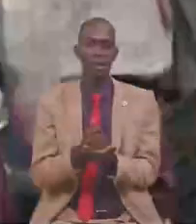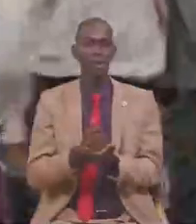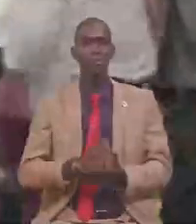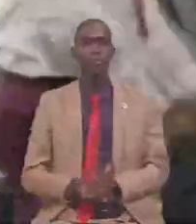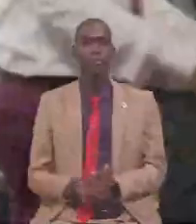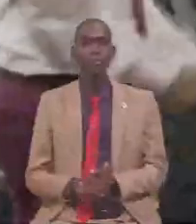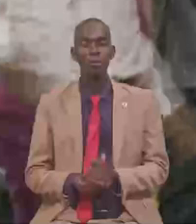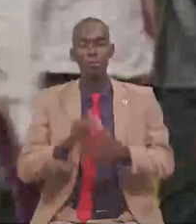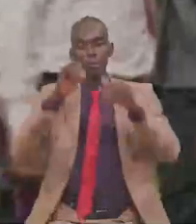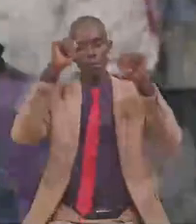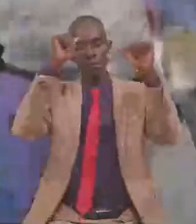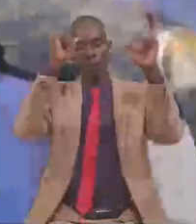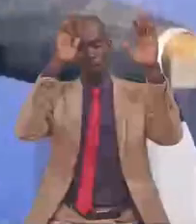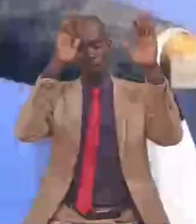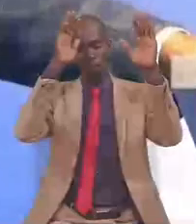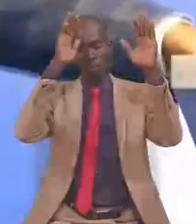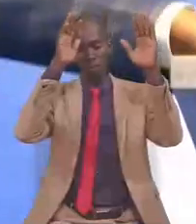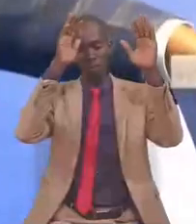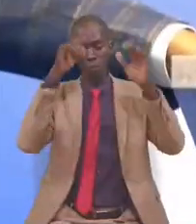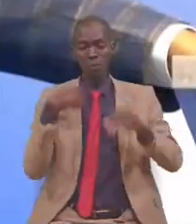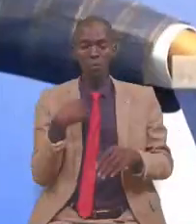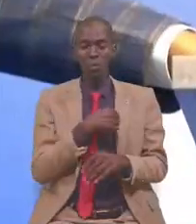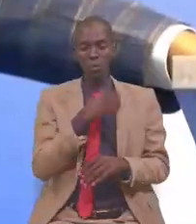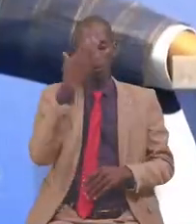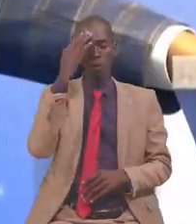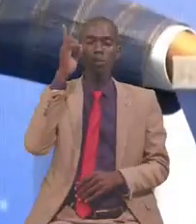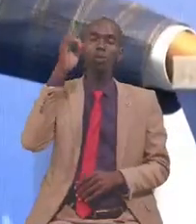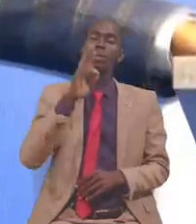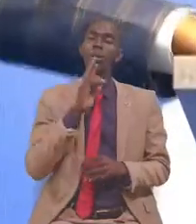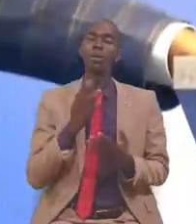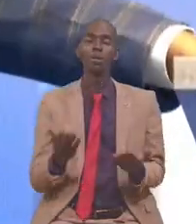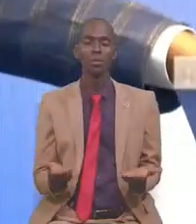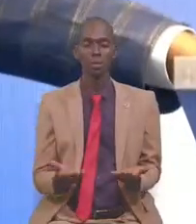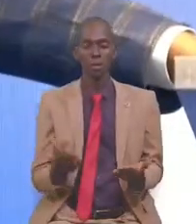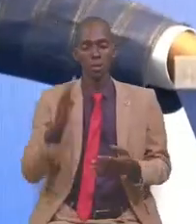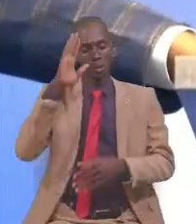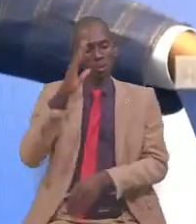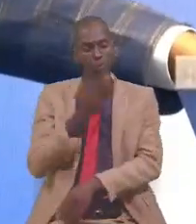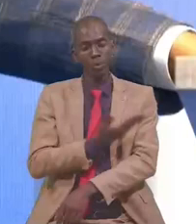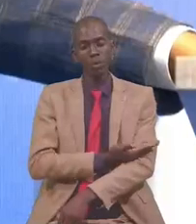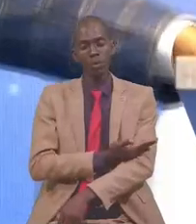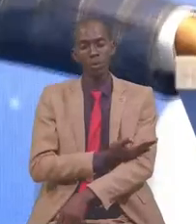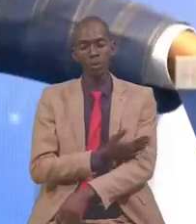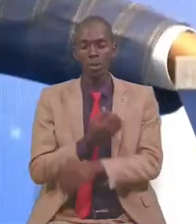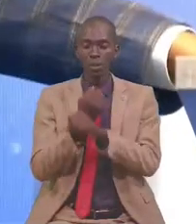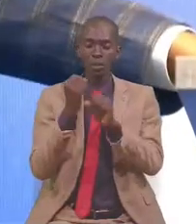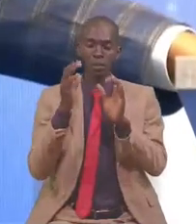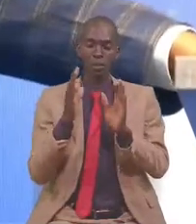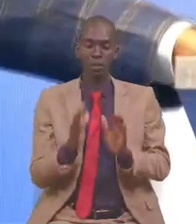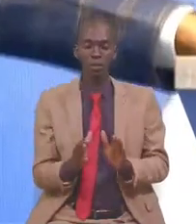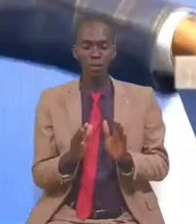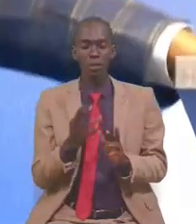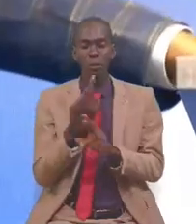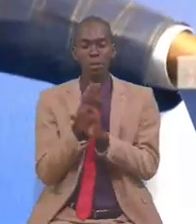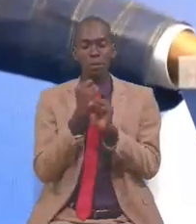Père, nous savons que tu es ici, Fils, Sauveur,